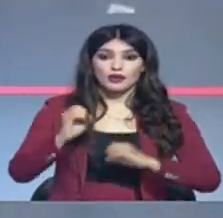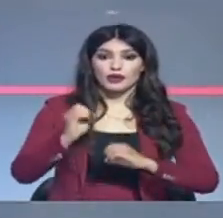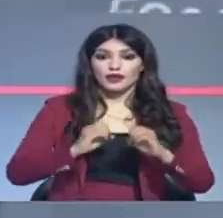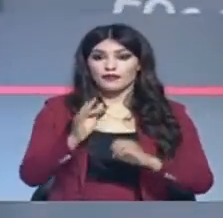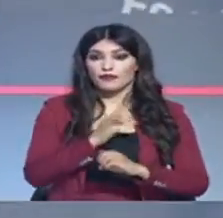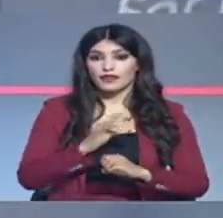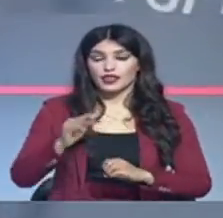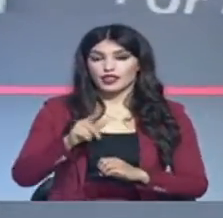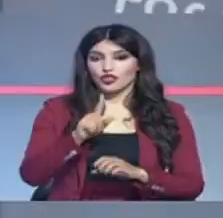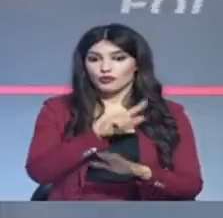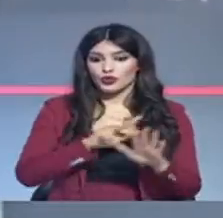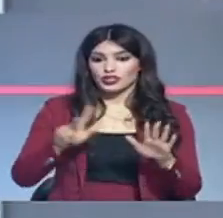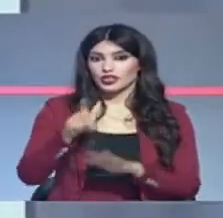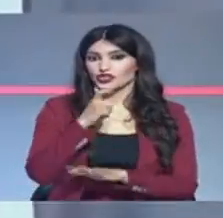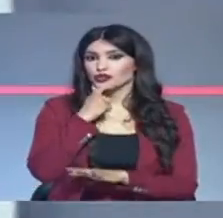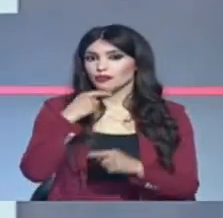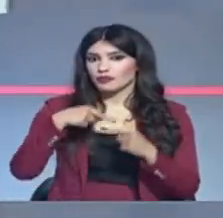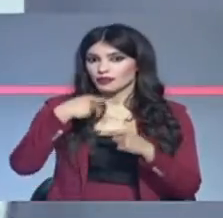مارس الجاري